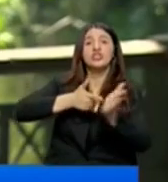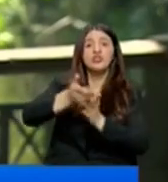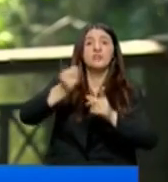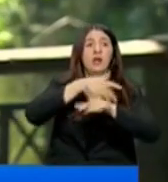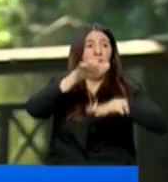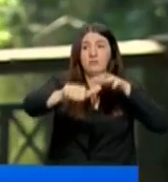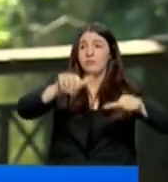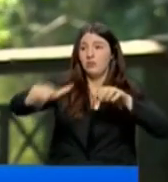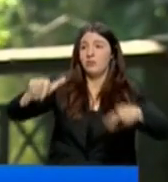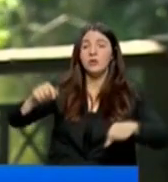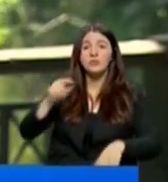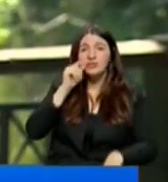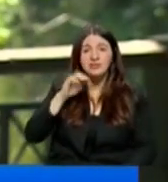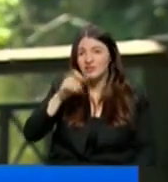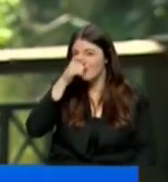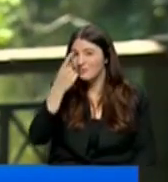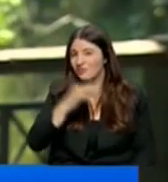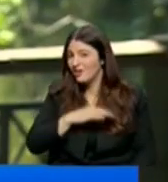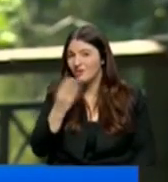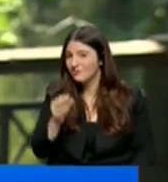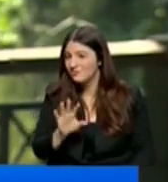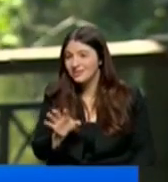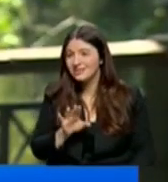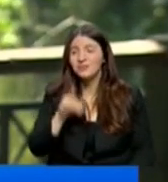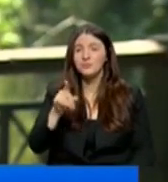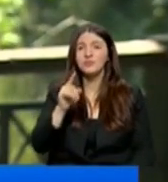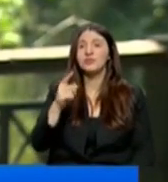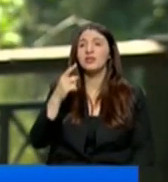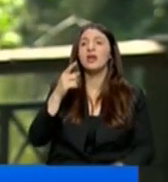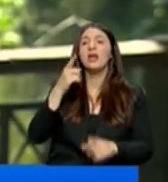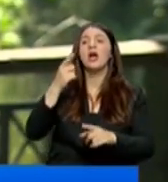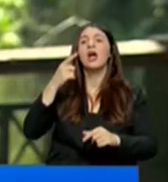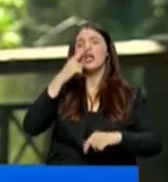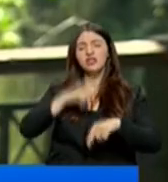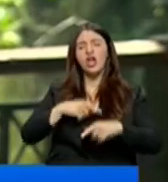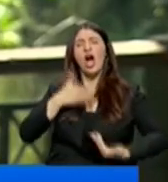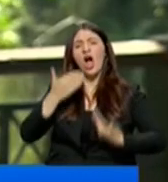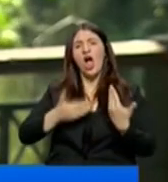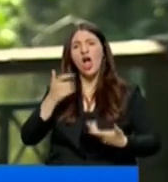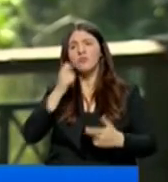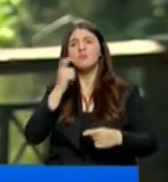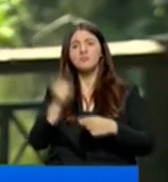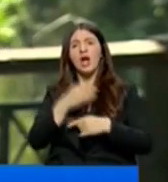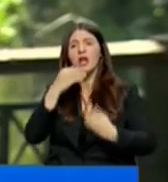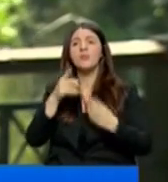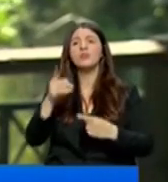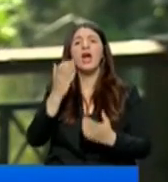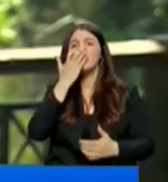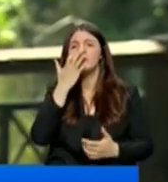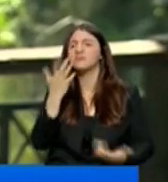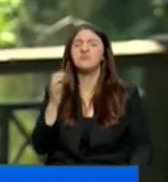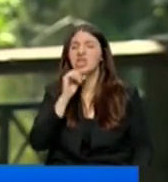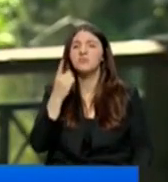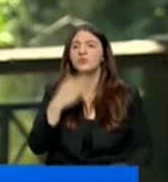edinmeye çalışıyorsa bu kişilerin Türkiye'ye bir faydası olmaz. Bunlar din iman edebiyatı yaparlar ama yaptıkları din iman edebiyatının